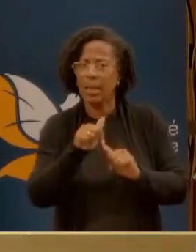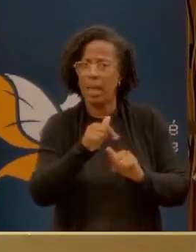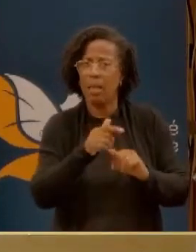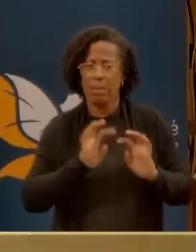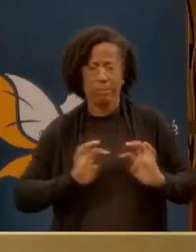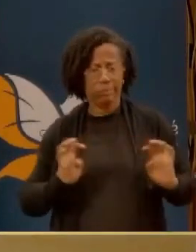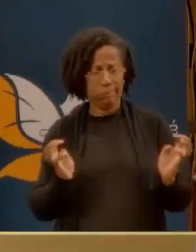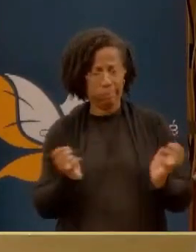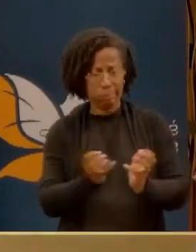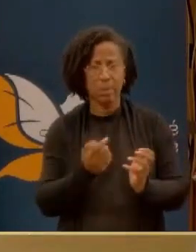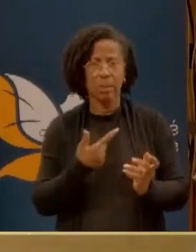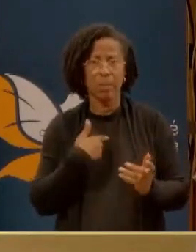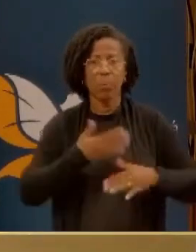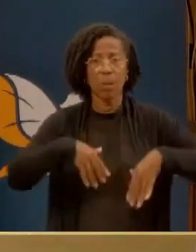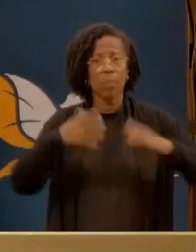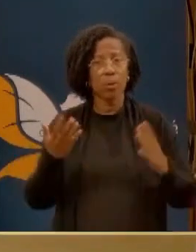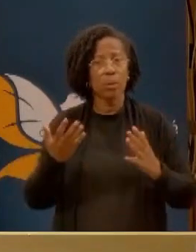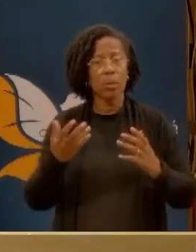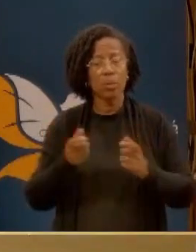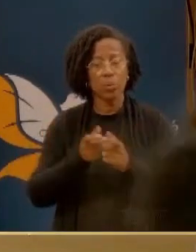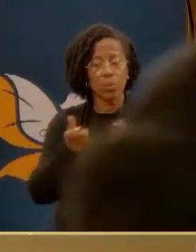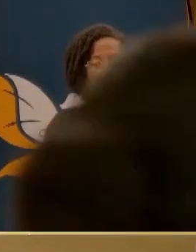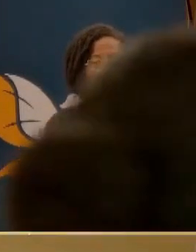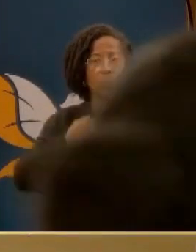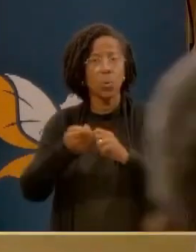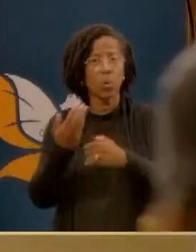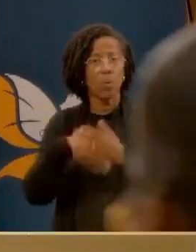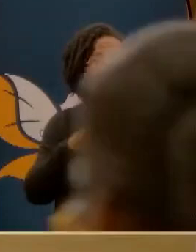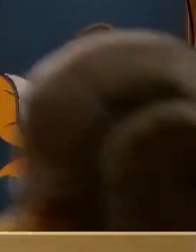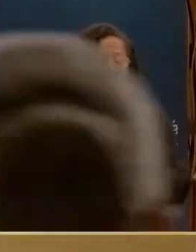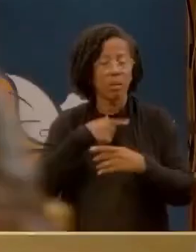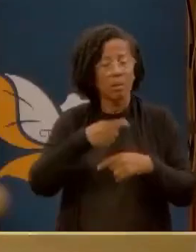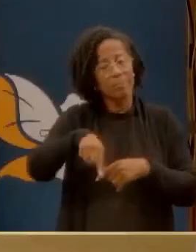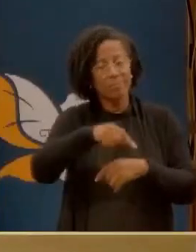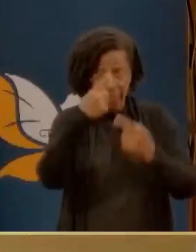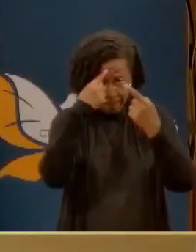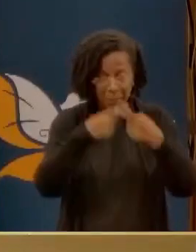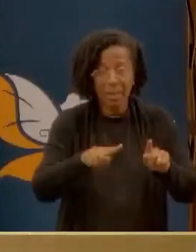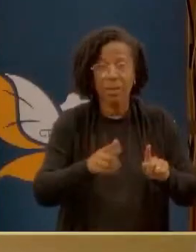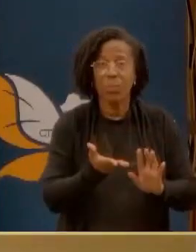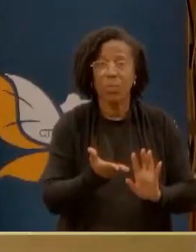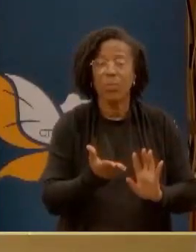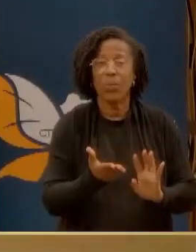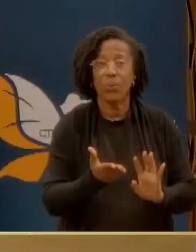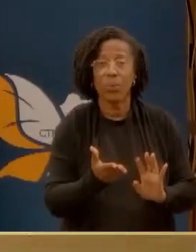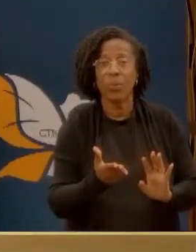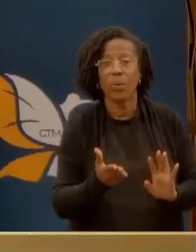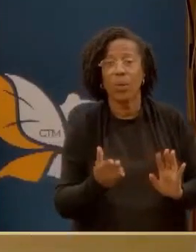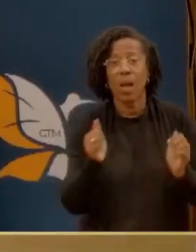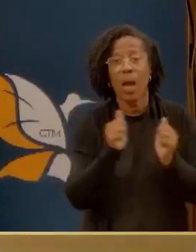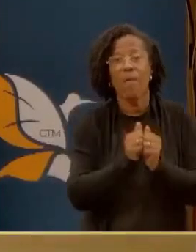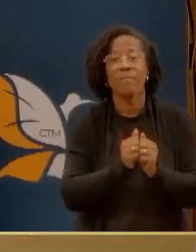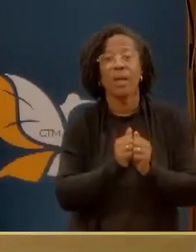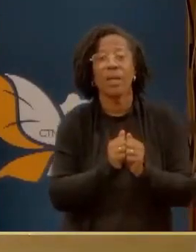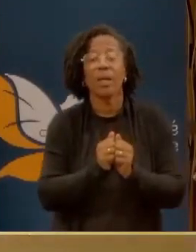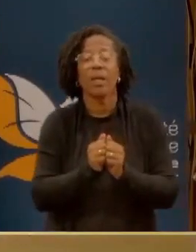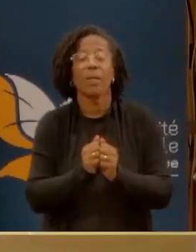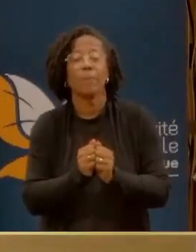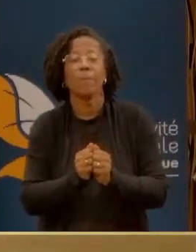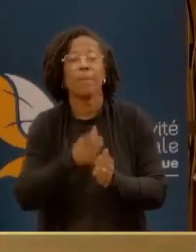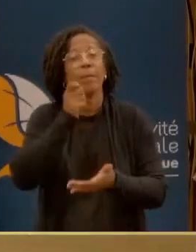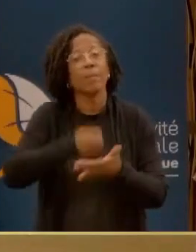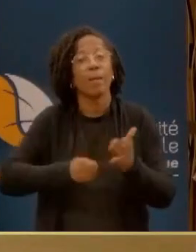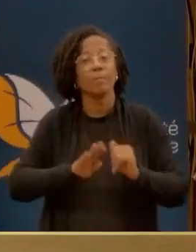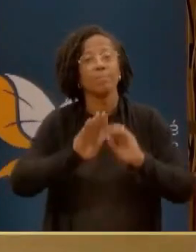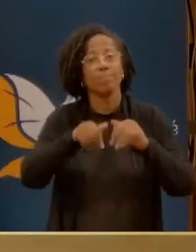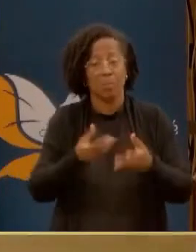soit l'institution qu'ils représentent, n'étaient pas d'accord avec la disparition de